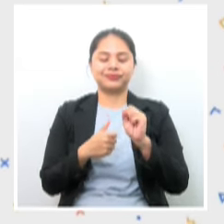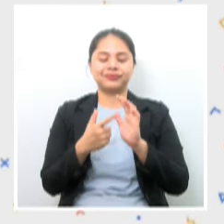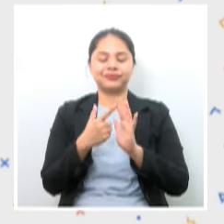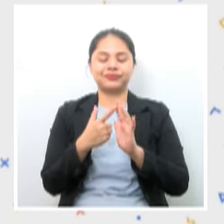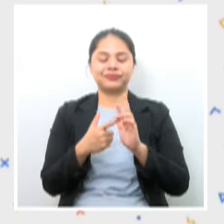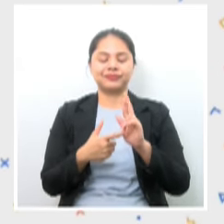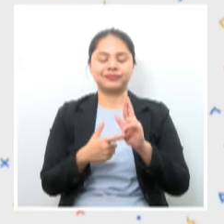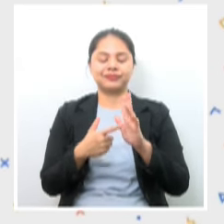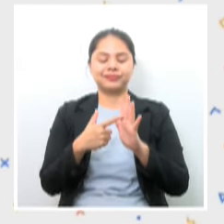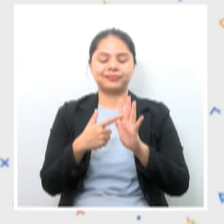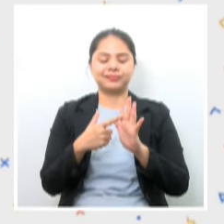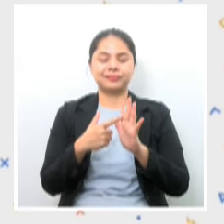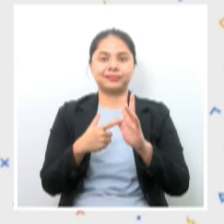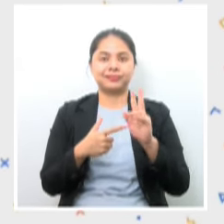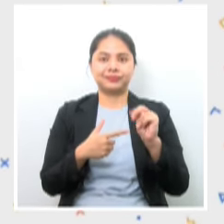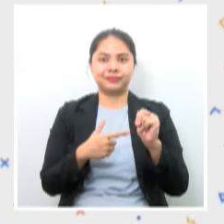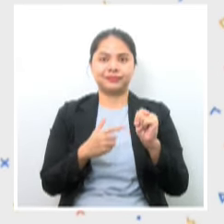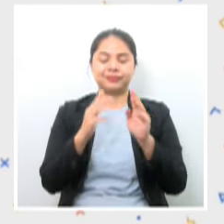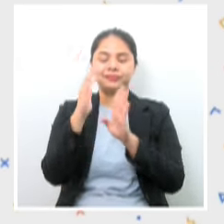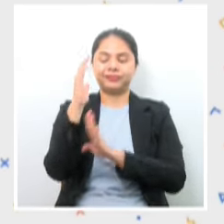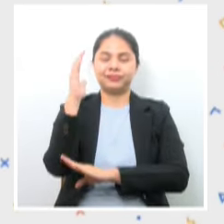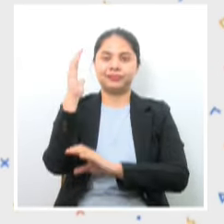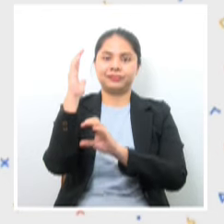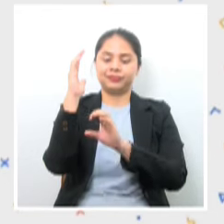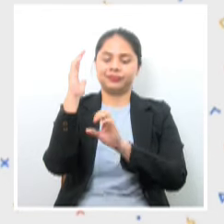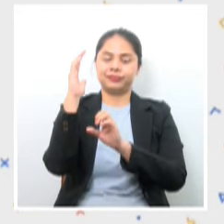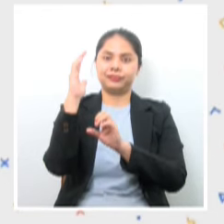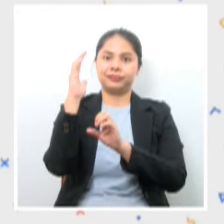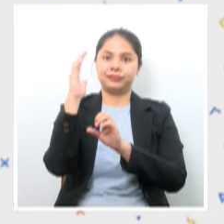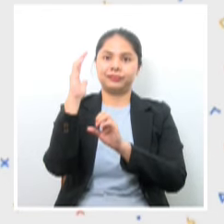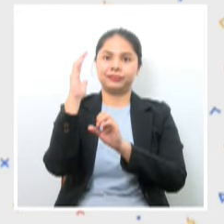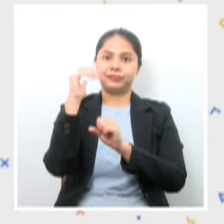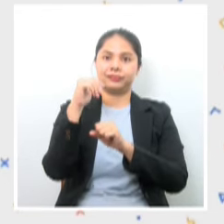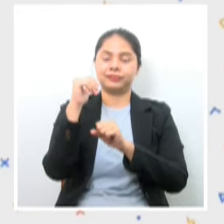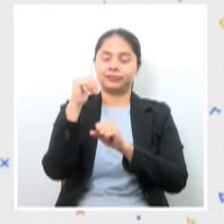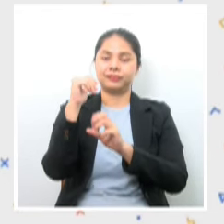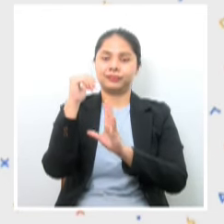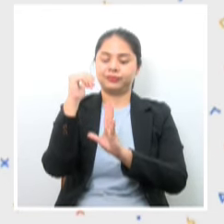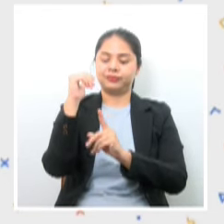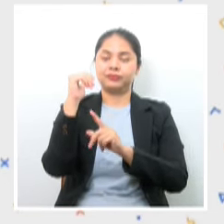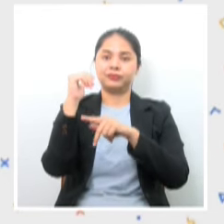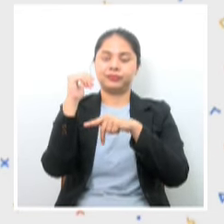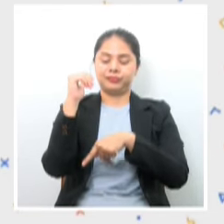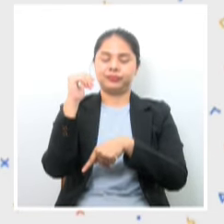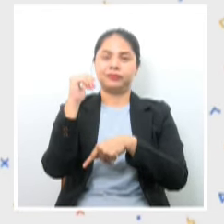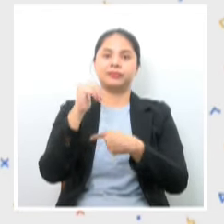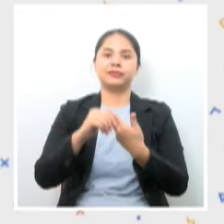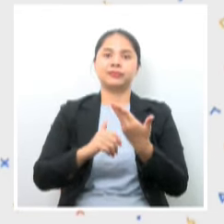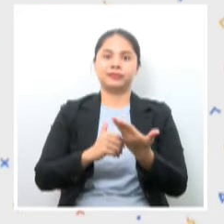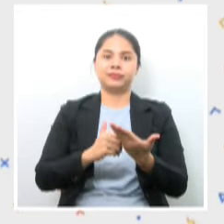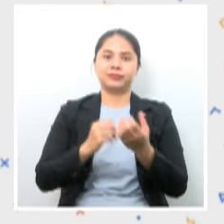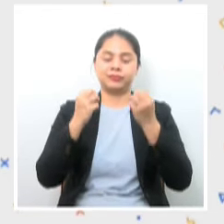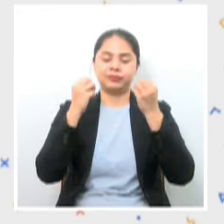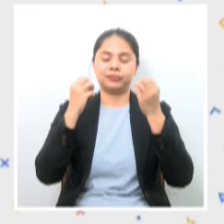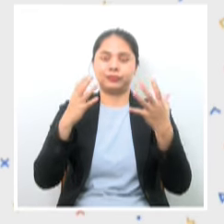รองสปป.ชุมพรเขต1นะครับมาร่วมกับเราด้วยนะครับท่านที่2ครูหมีที่พวกเรารู้จักกันดีนะครับท่านรองเกรียงไกร